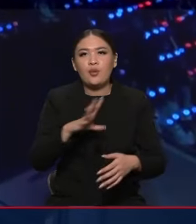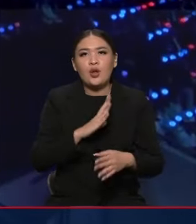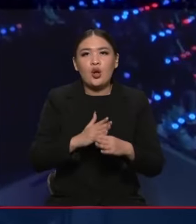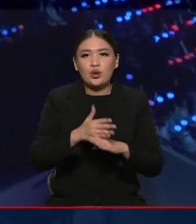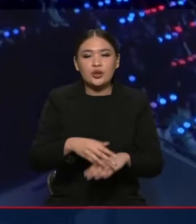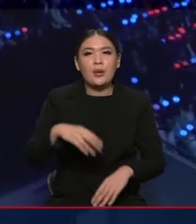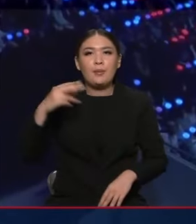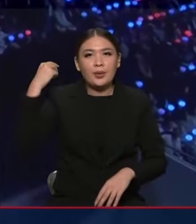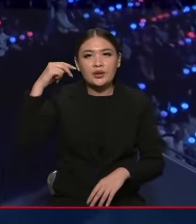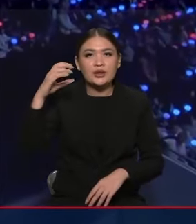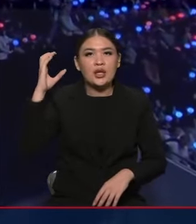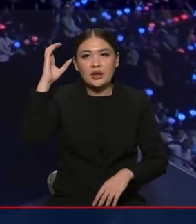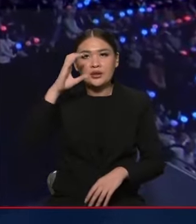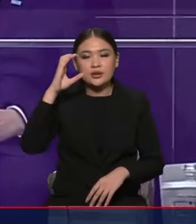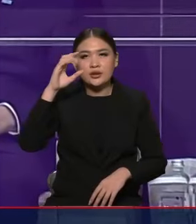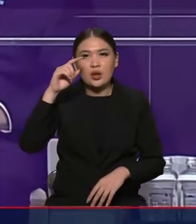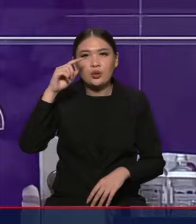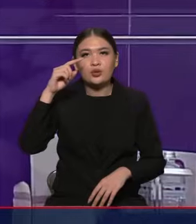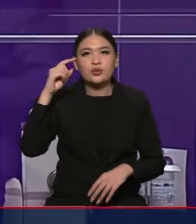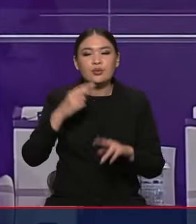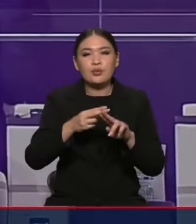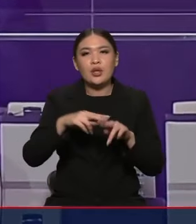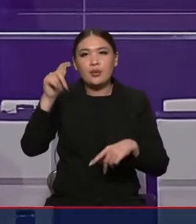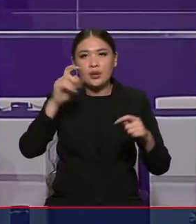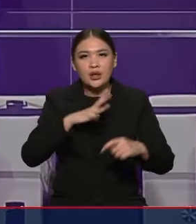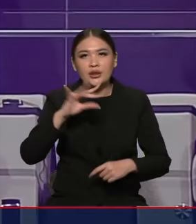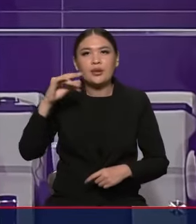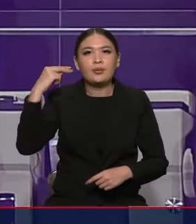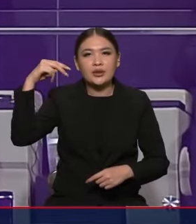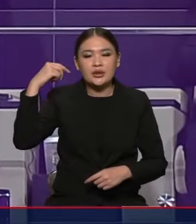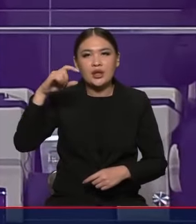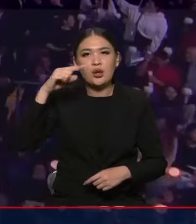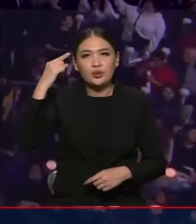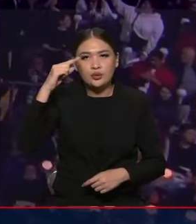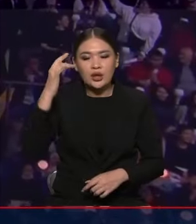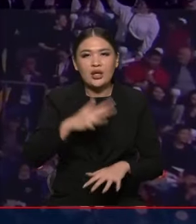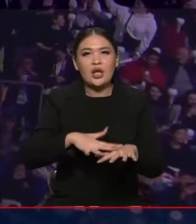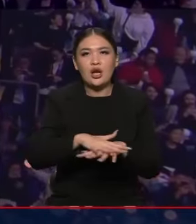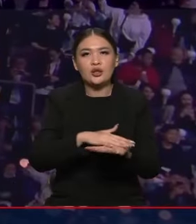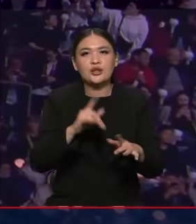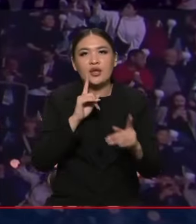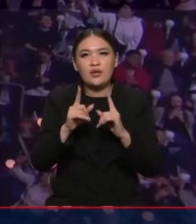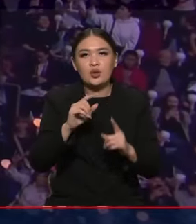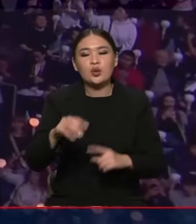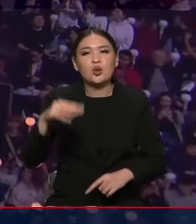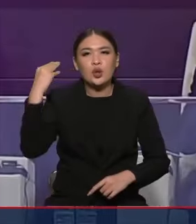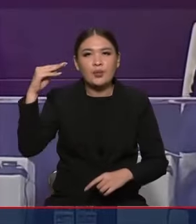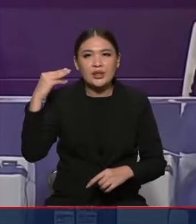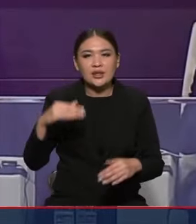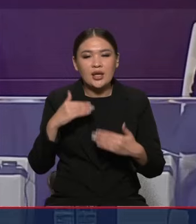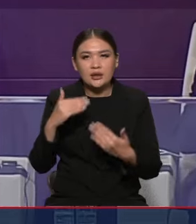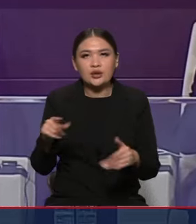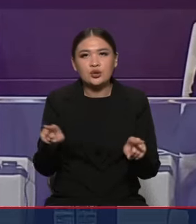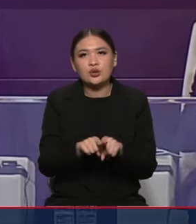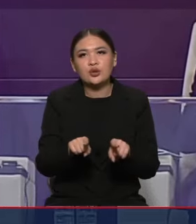президент Узбекистана Шавкат Мирзиёев, президент Кыргызстана Садыр Жапаров, председатель Народного совета Туркменистана Гурбангулы